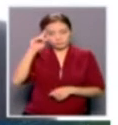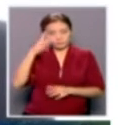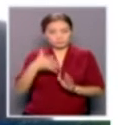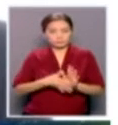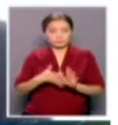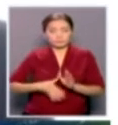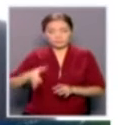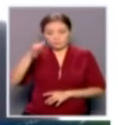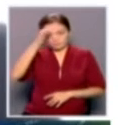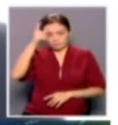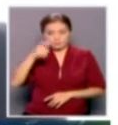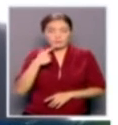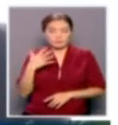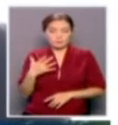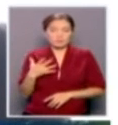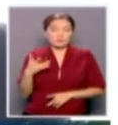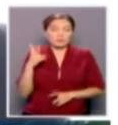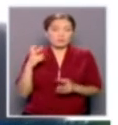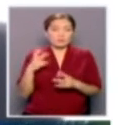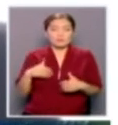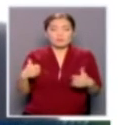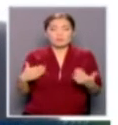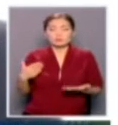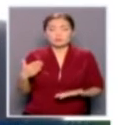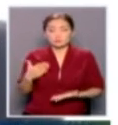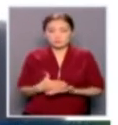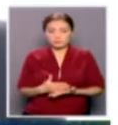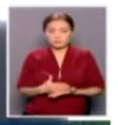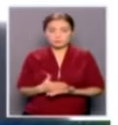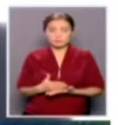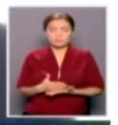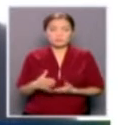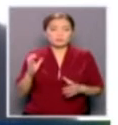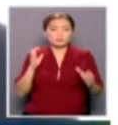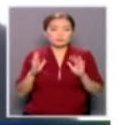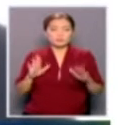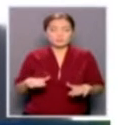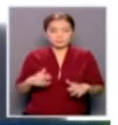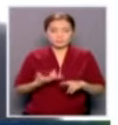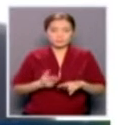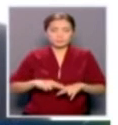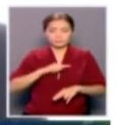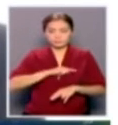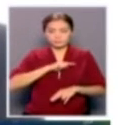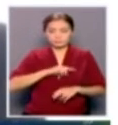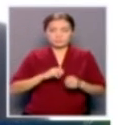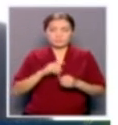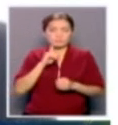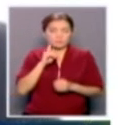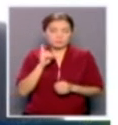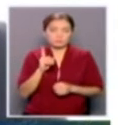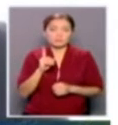зерттеп жүрген ғалымдардың лекциясы мен студенттер үшін өте пайдалы деп есептеймін. Атырау университеті осы бағыттағы студенттерге,